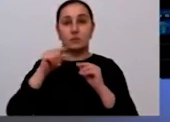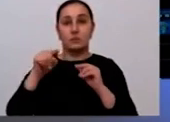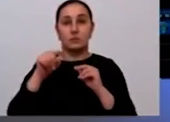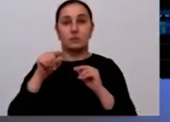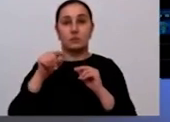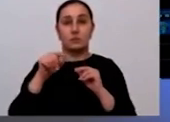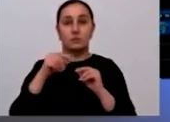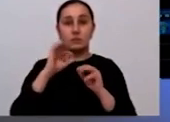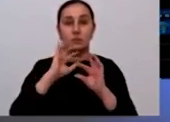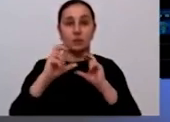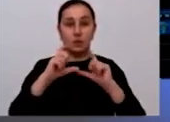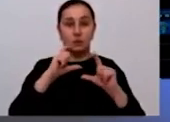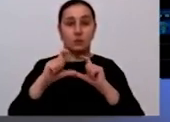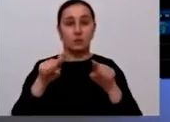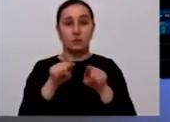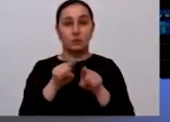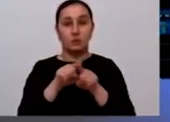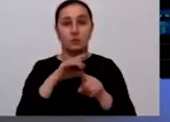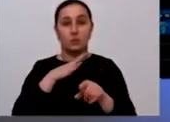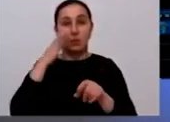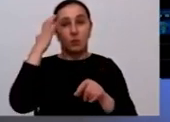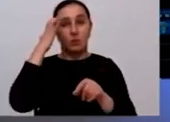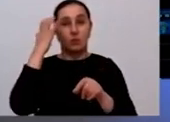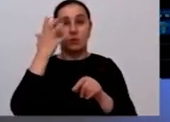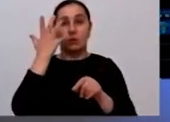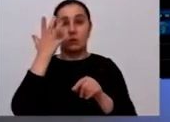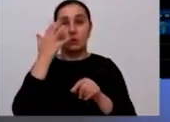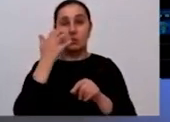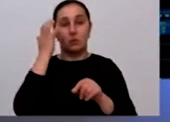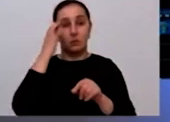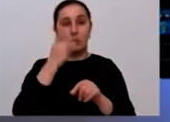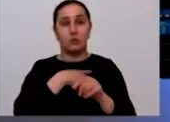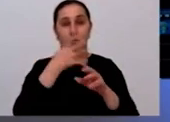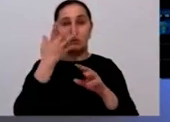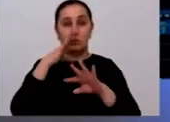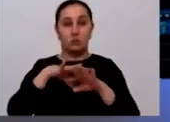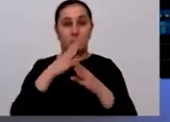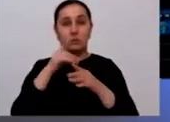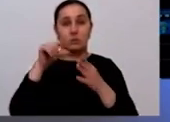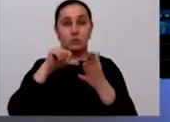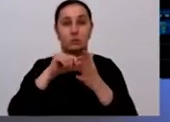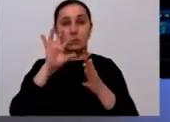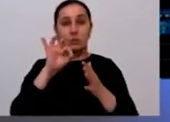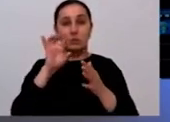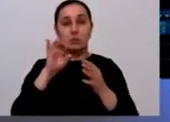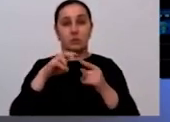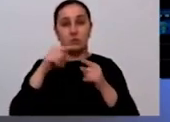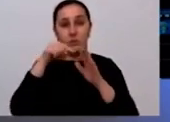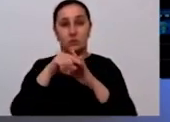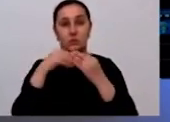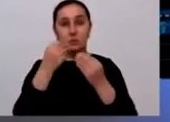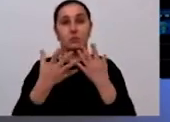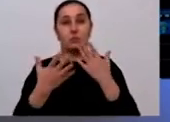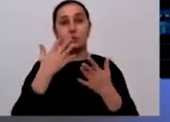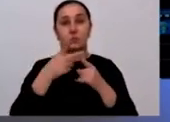mana shaxmatga o'xshagan, demak, oq qora katakchalar bor. Shunga bosib qo'yib rang bersak, shunda obyektning ichiga beradi.